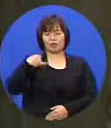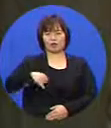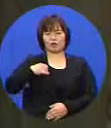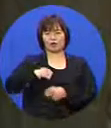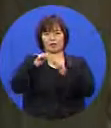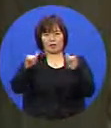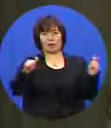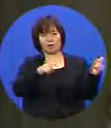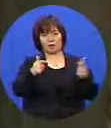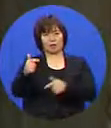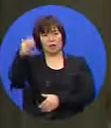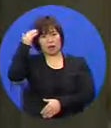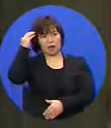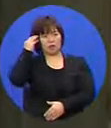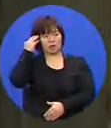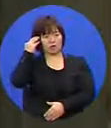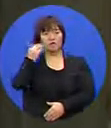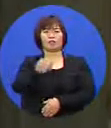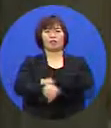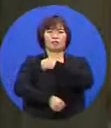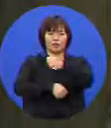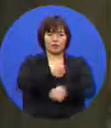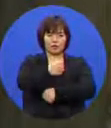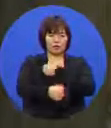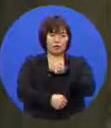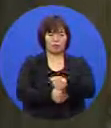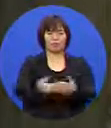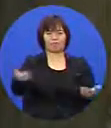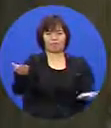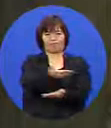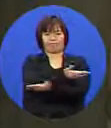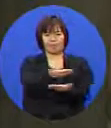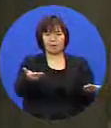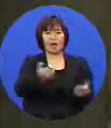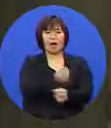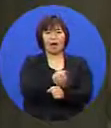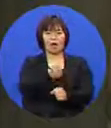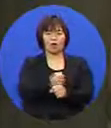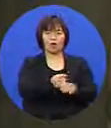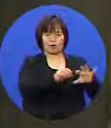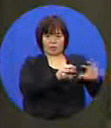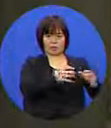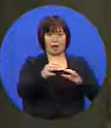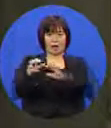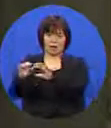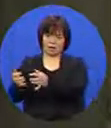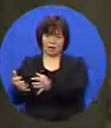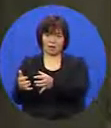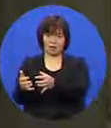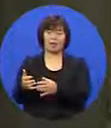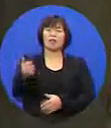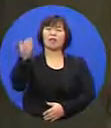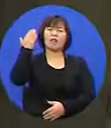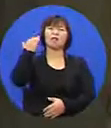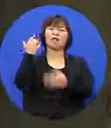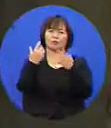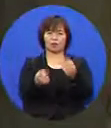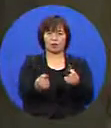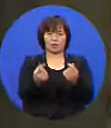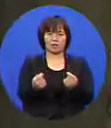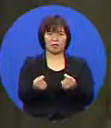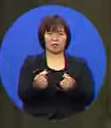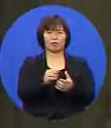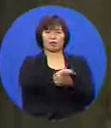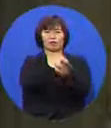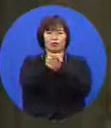중국인들이 한국을 자유로 왕래하고 또 두 나라가 예전처럼